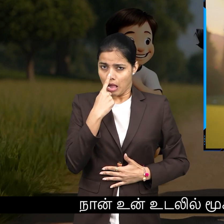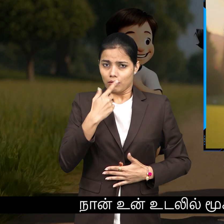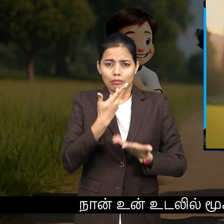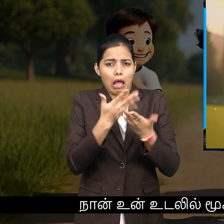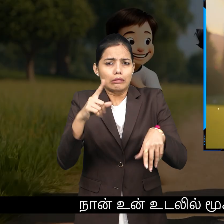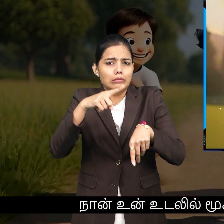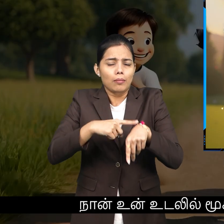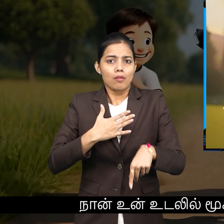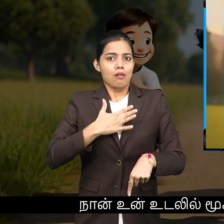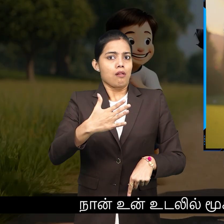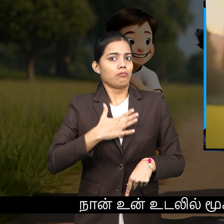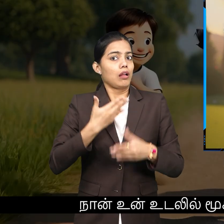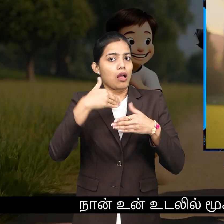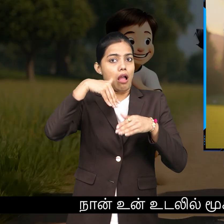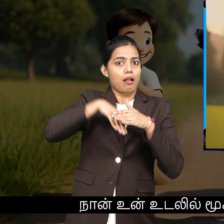நுழைகிறேன்.